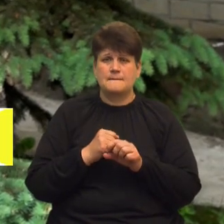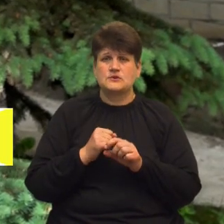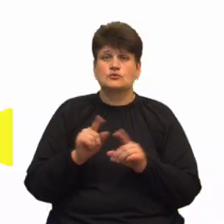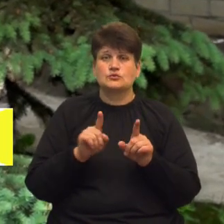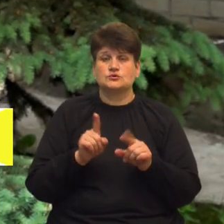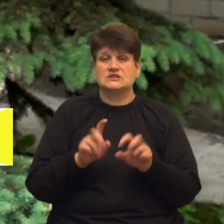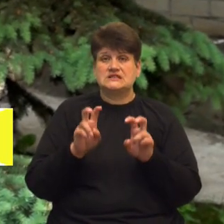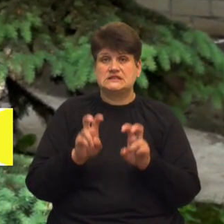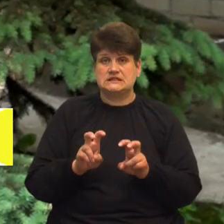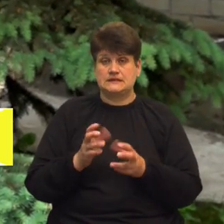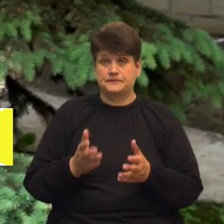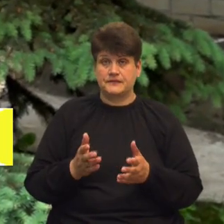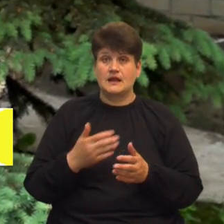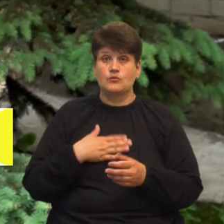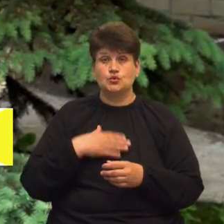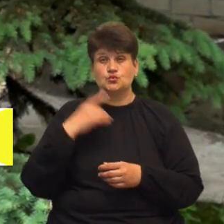щоб присісти. На мою думку,